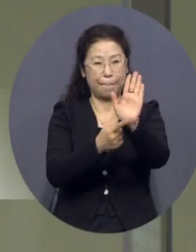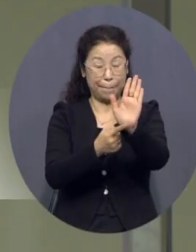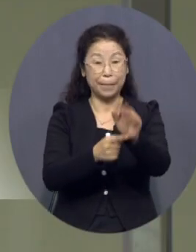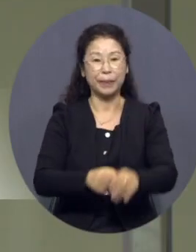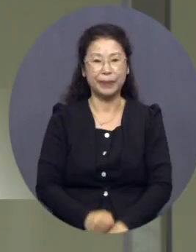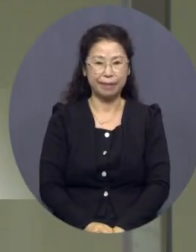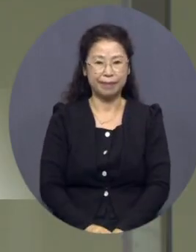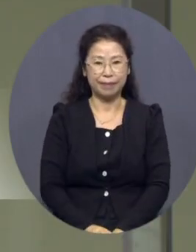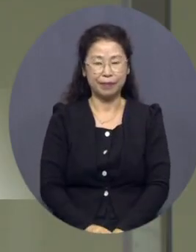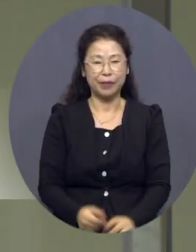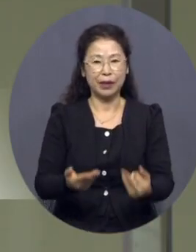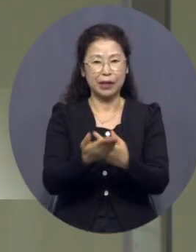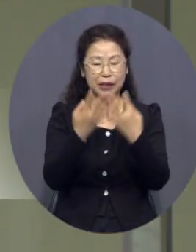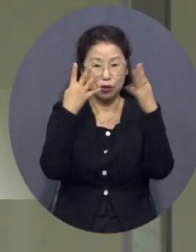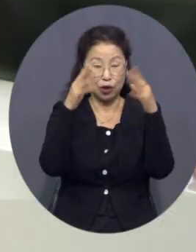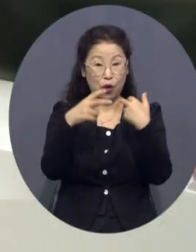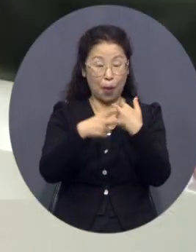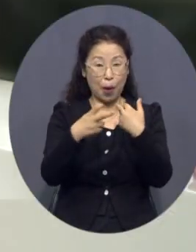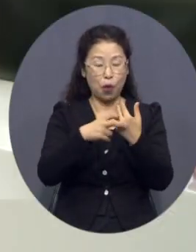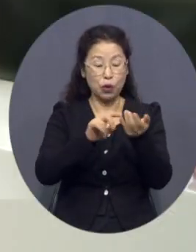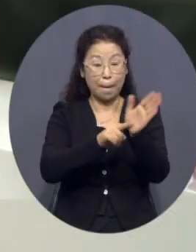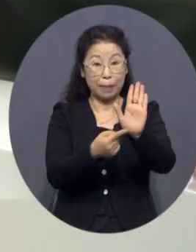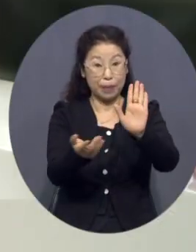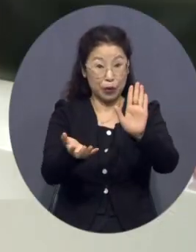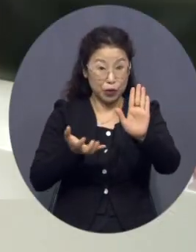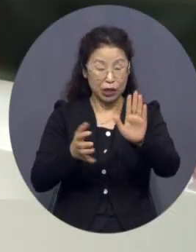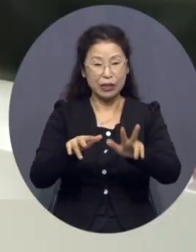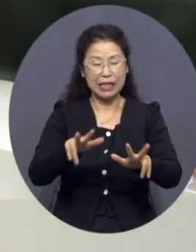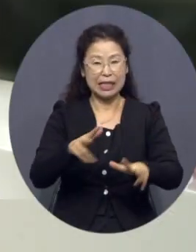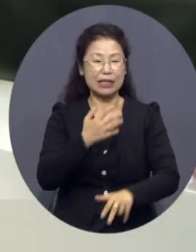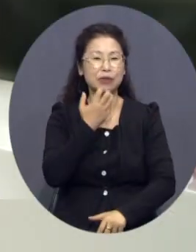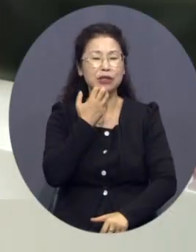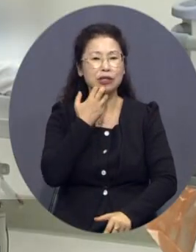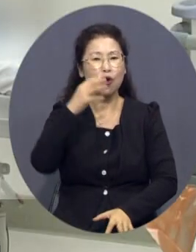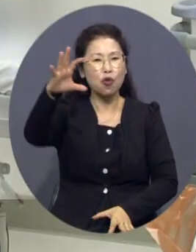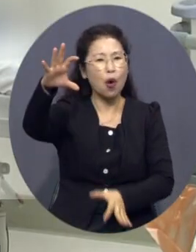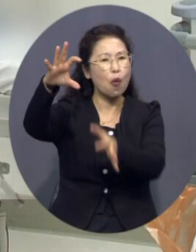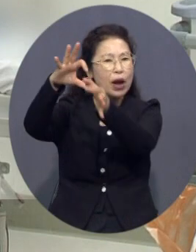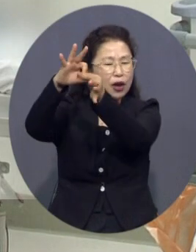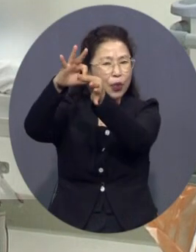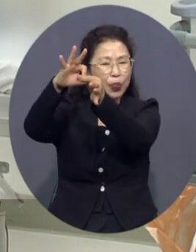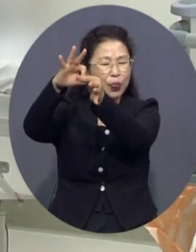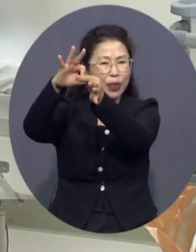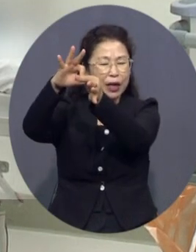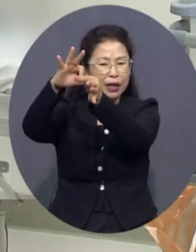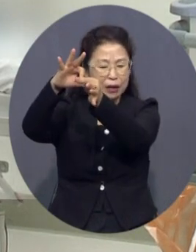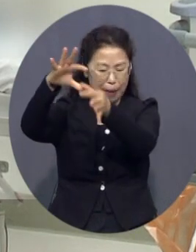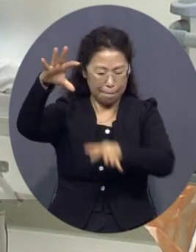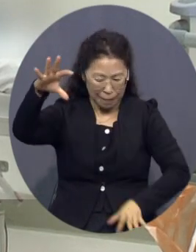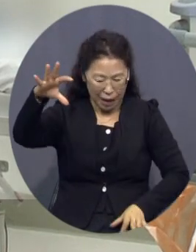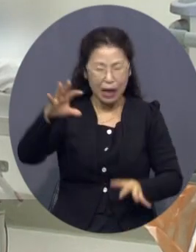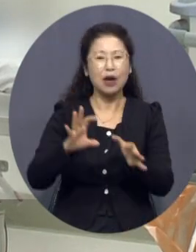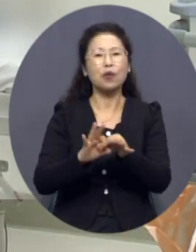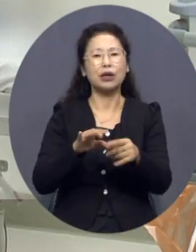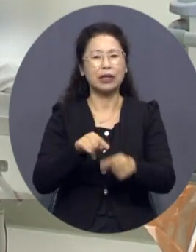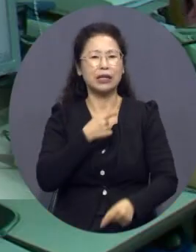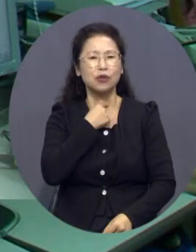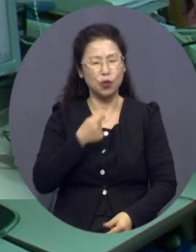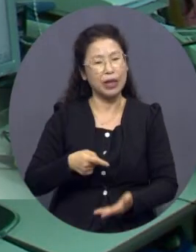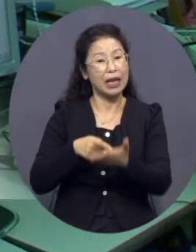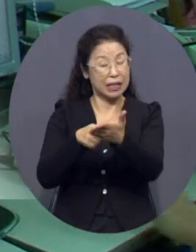계획입니다. 제주대병원은 발표에 앞서 현재 서울권에 묶인 제주의 진료 권역 분리를